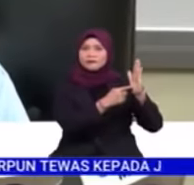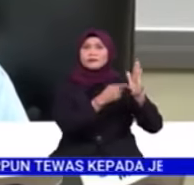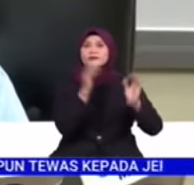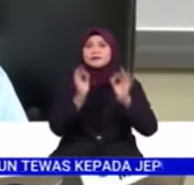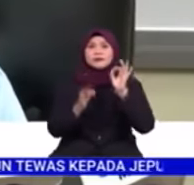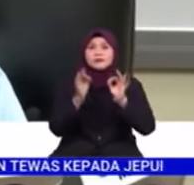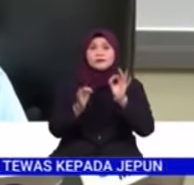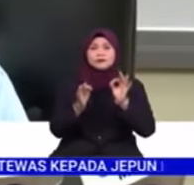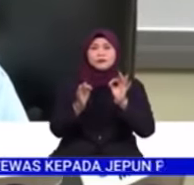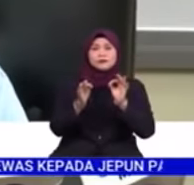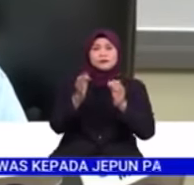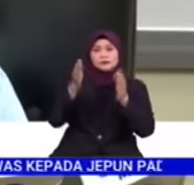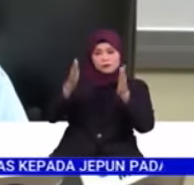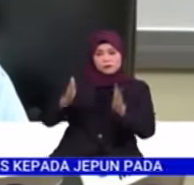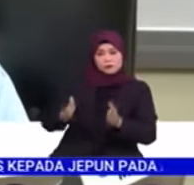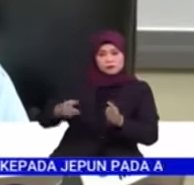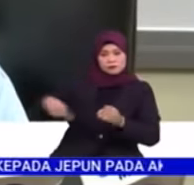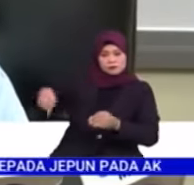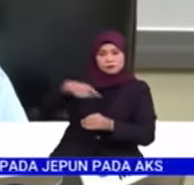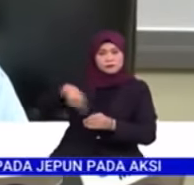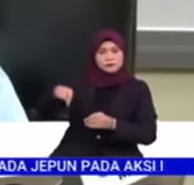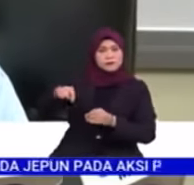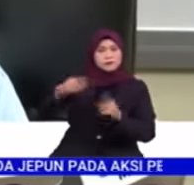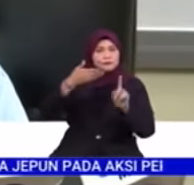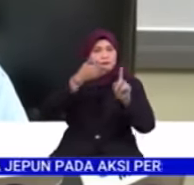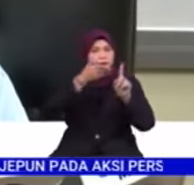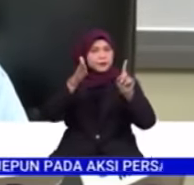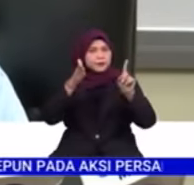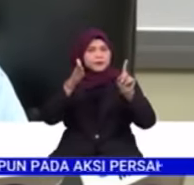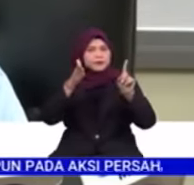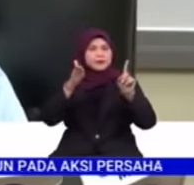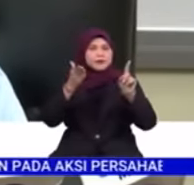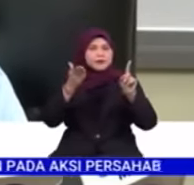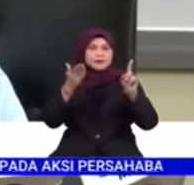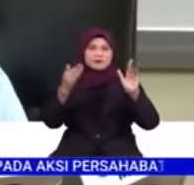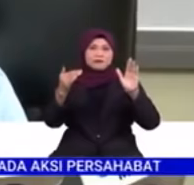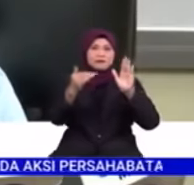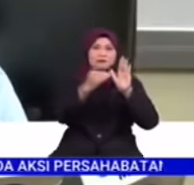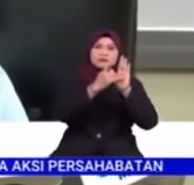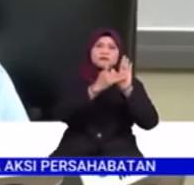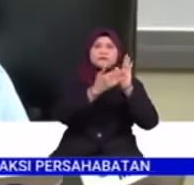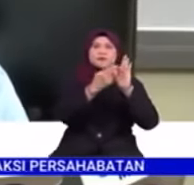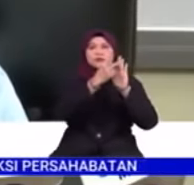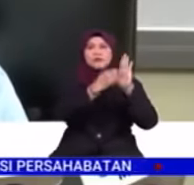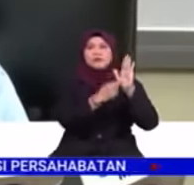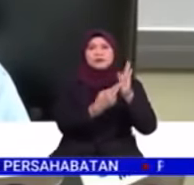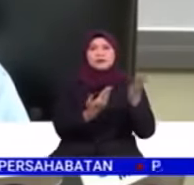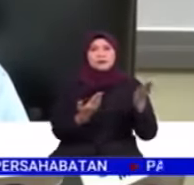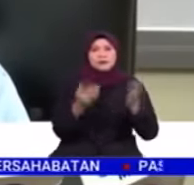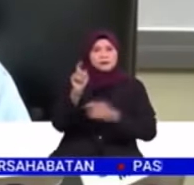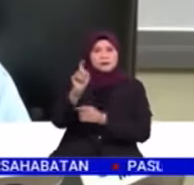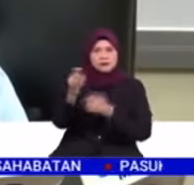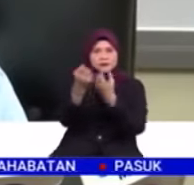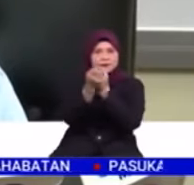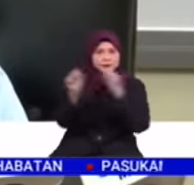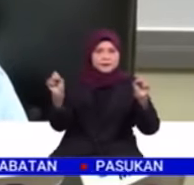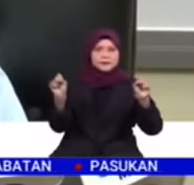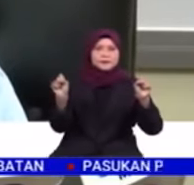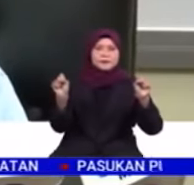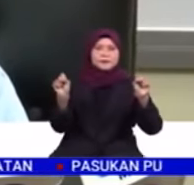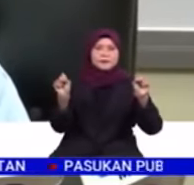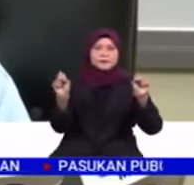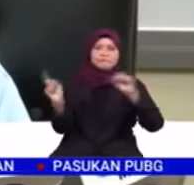sekiranya seseorang itu melanggar sesuatu hal make ia haruslah bersedia untuk berhadapan